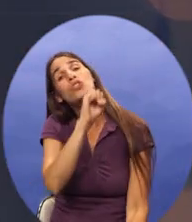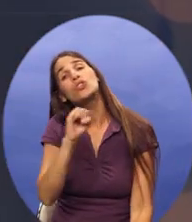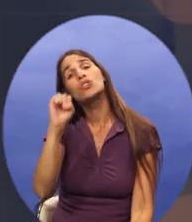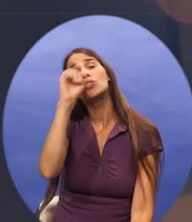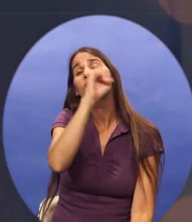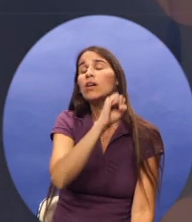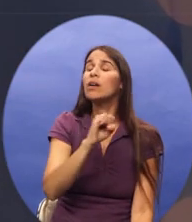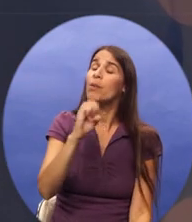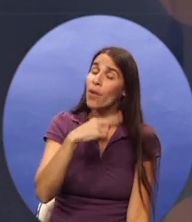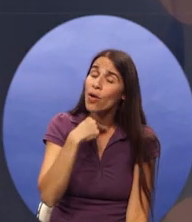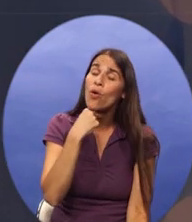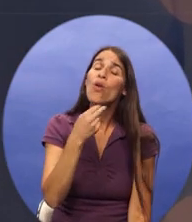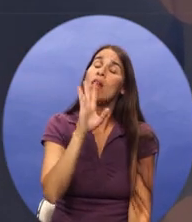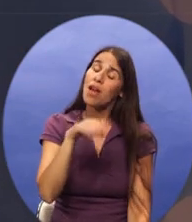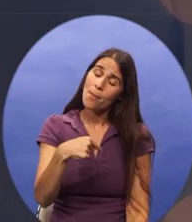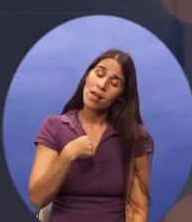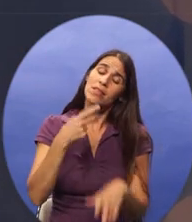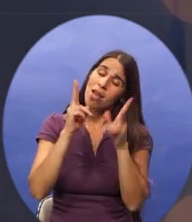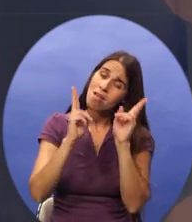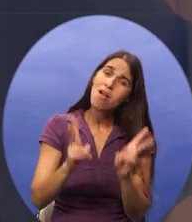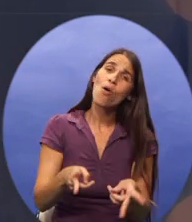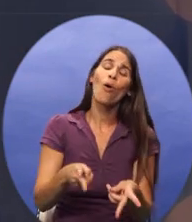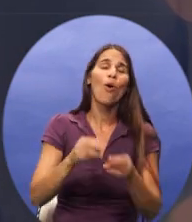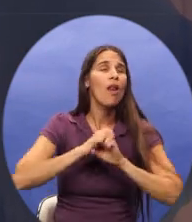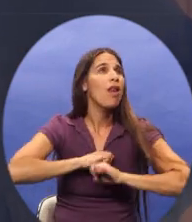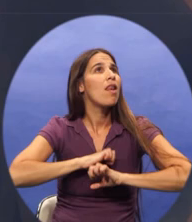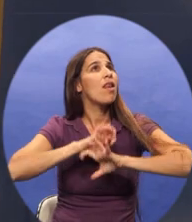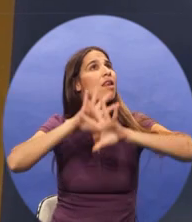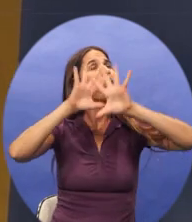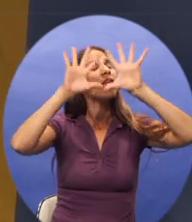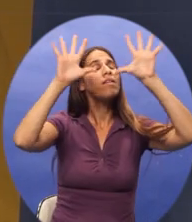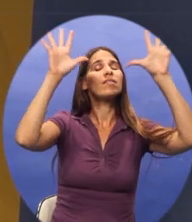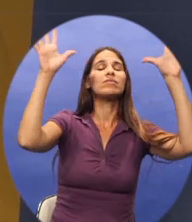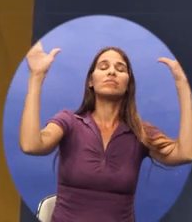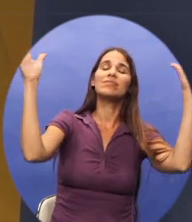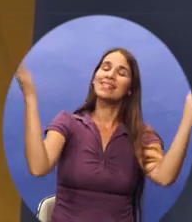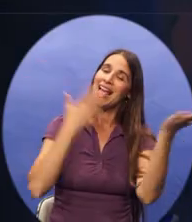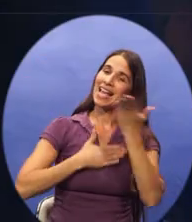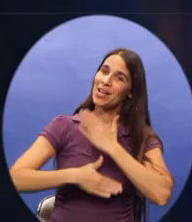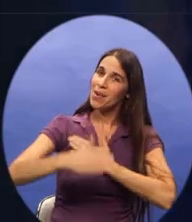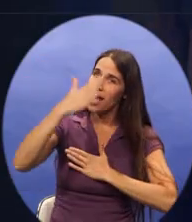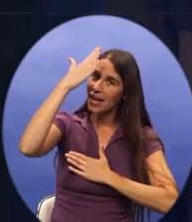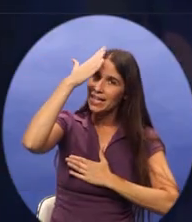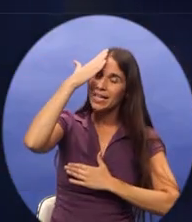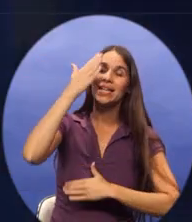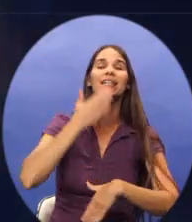שיר בקול, גם אתה יכול להאיר, אז נעים